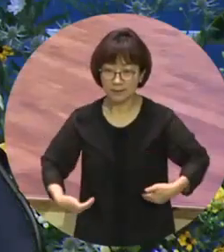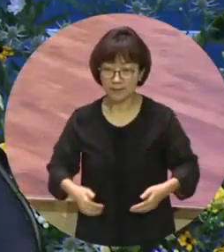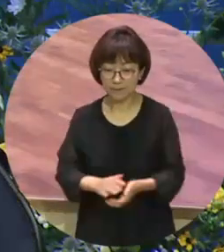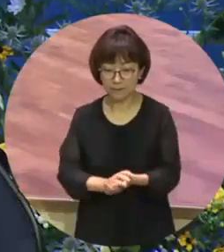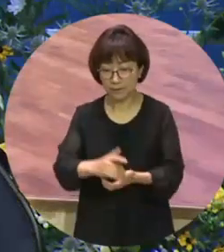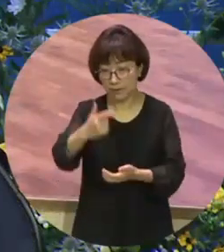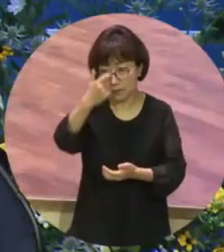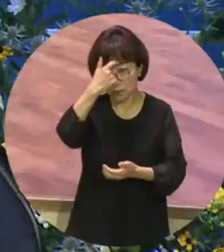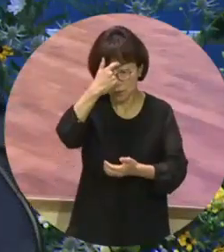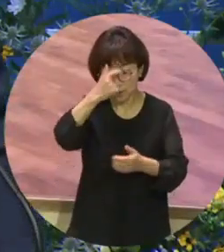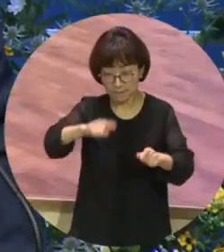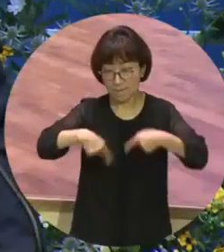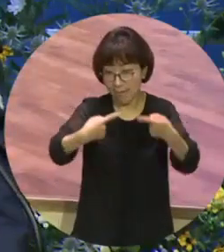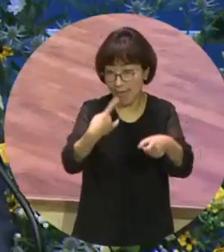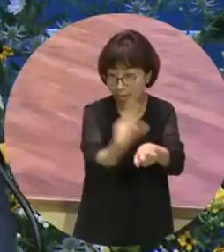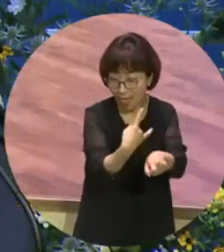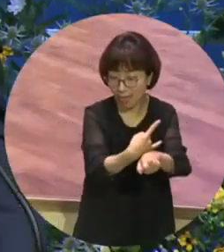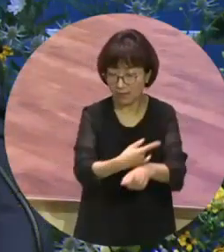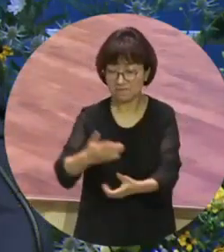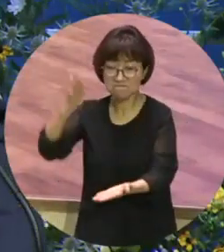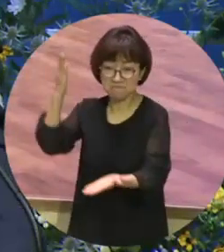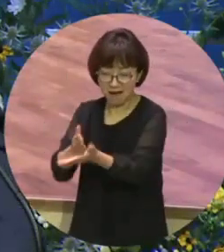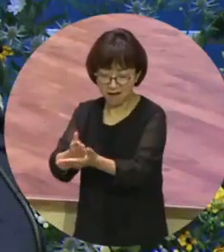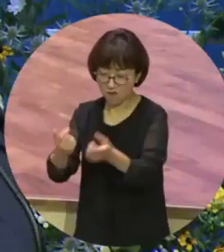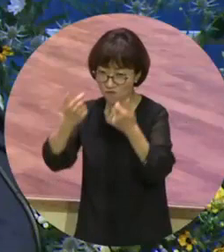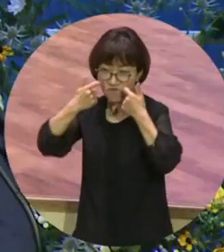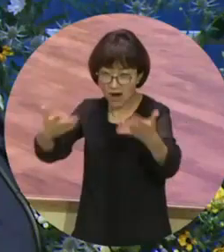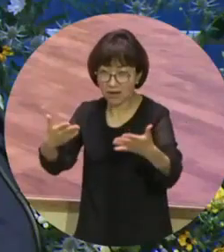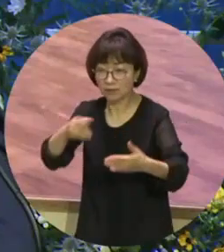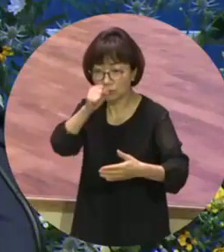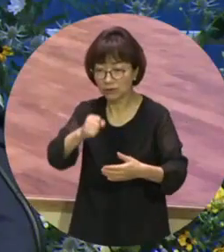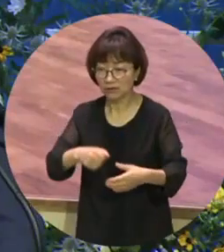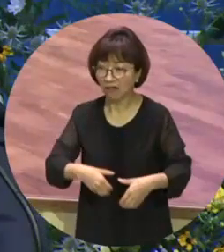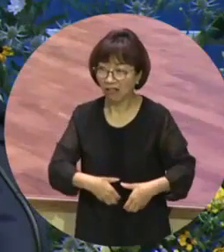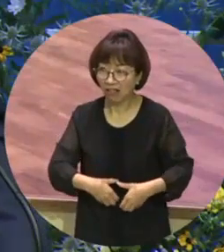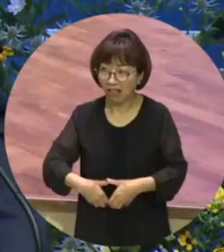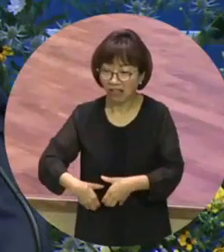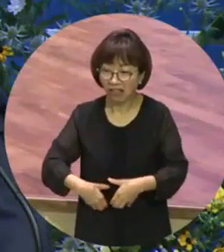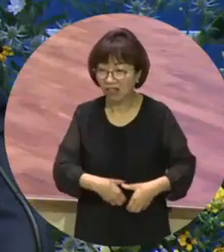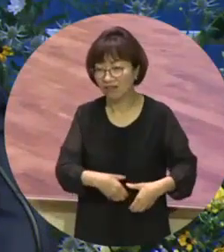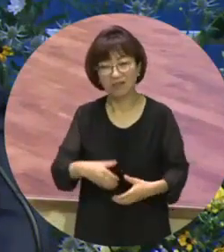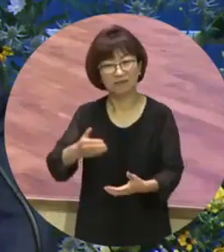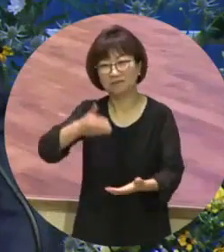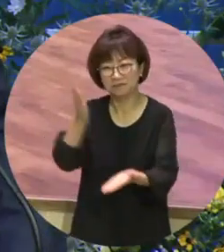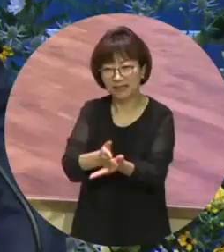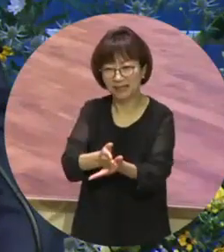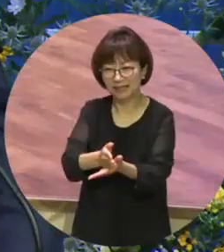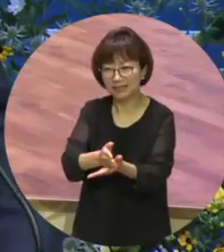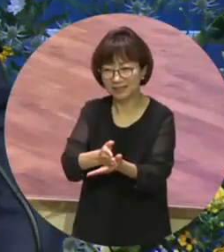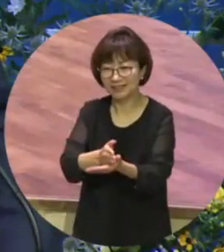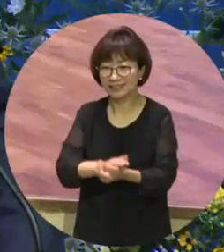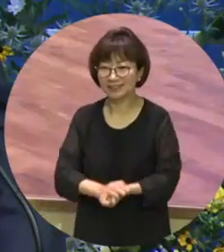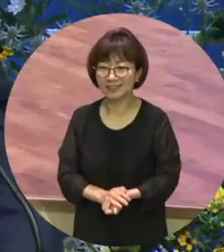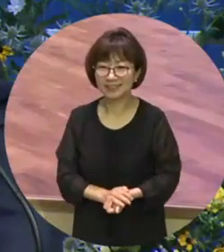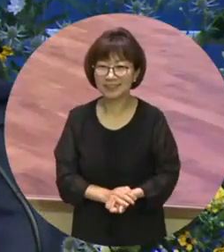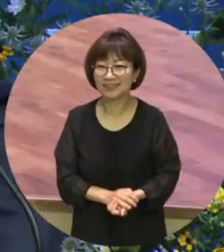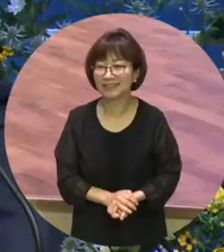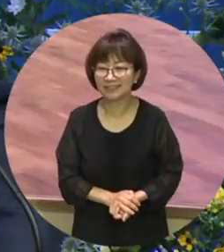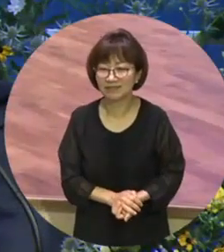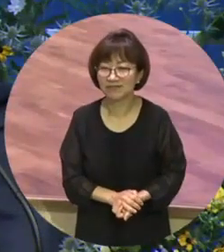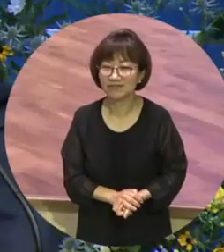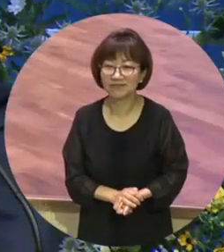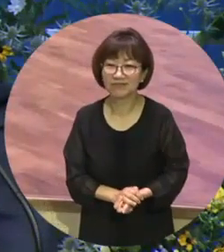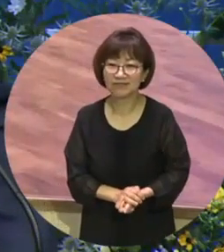나든지 말든지 분명하게 너 정체성을 회복하는 그런 영적 자세를 가져라. 그런